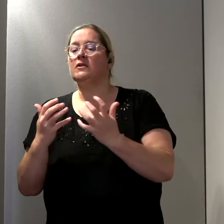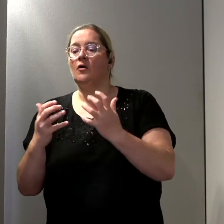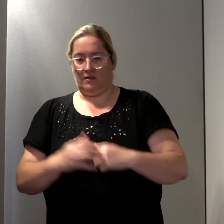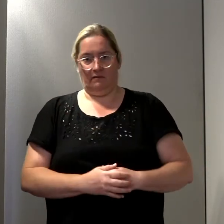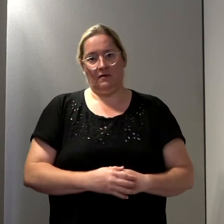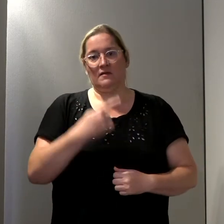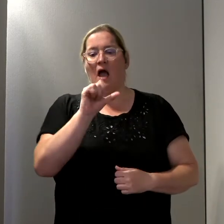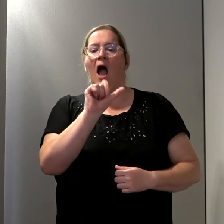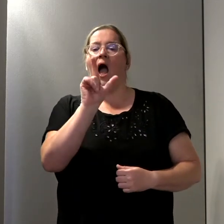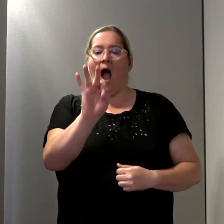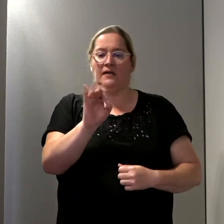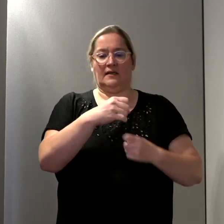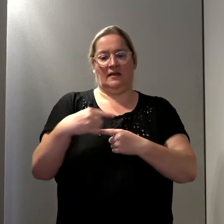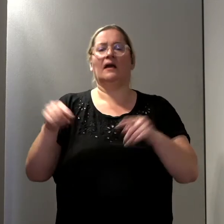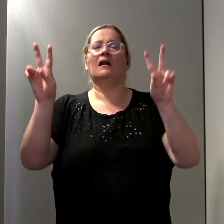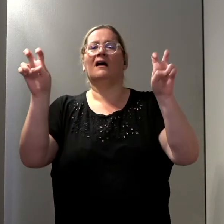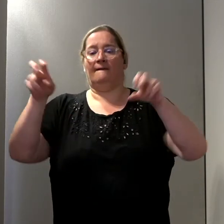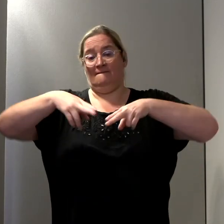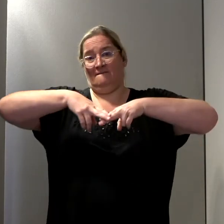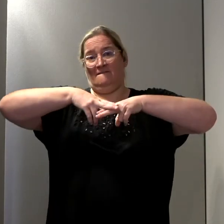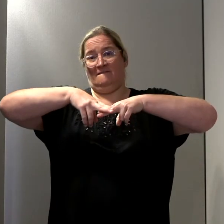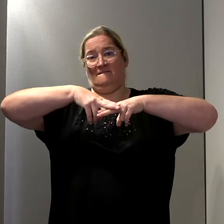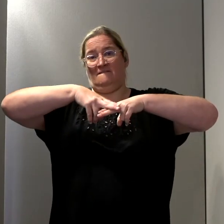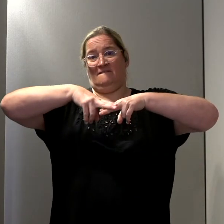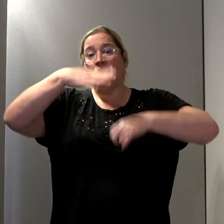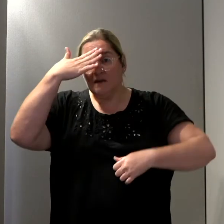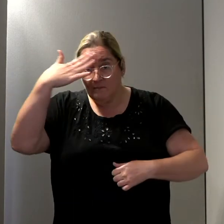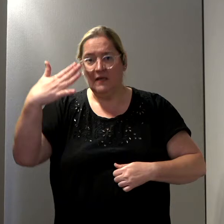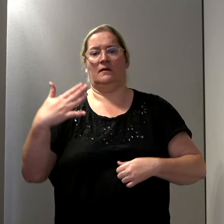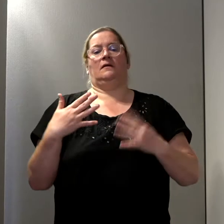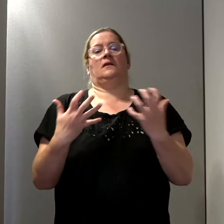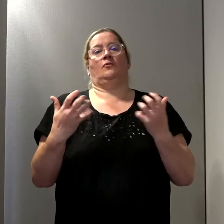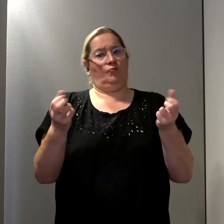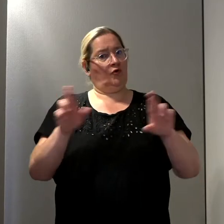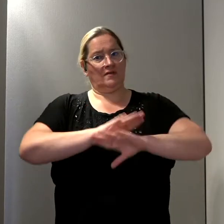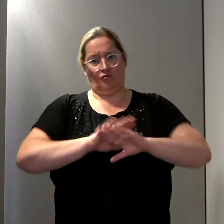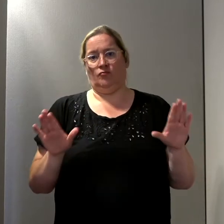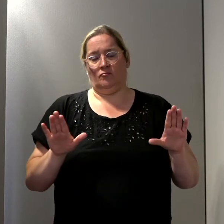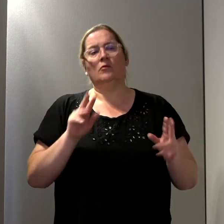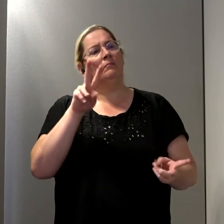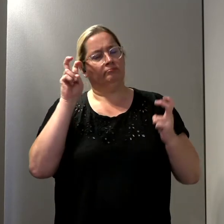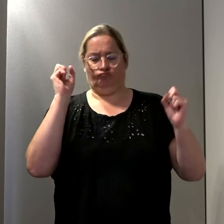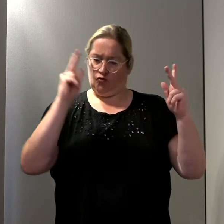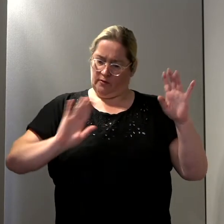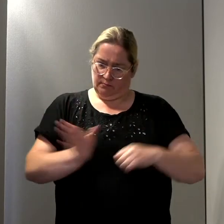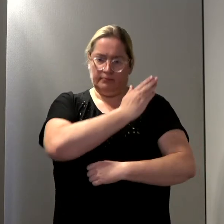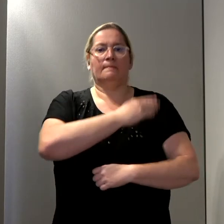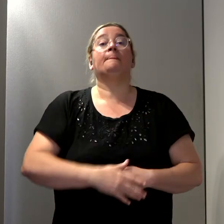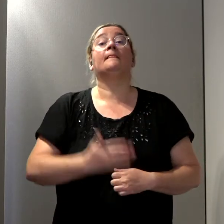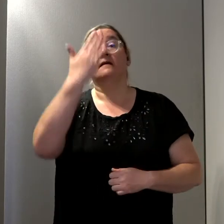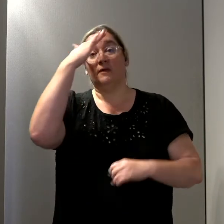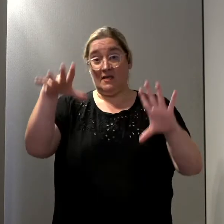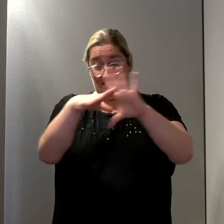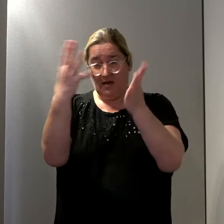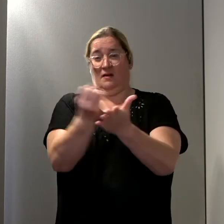pratiques de mettre alt égale guillemets vide pour les images décoratives. Ensuite, si l'image véhicule bien